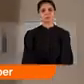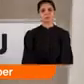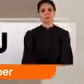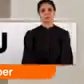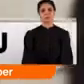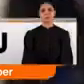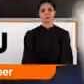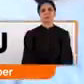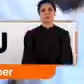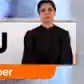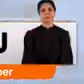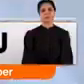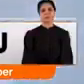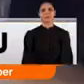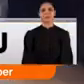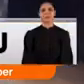Kaç kişi